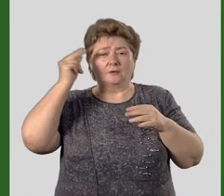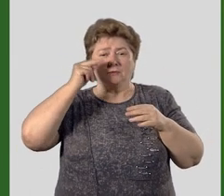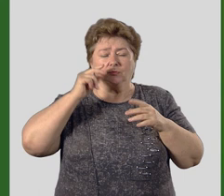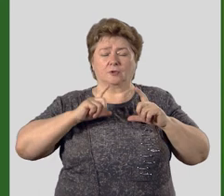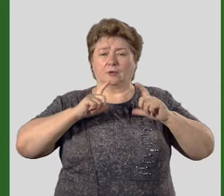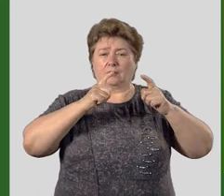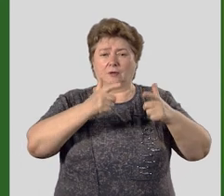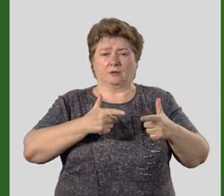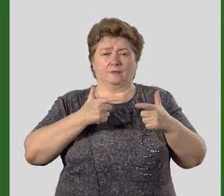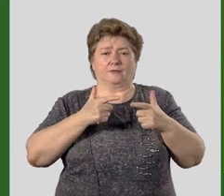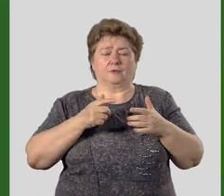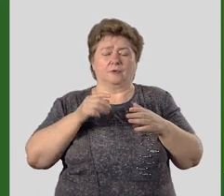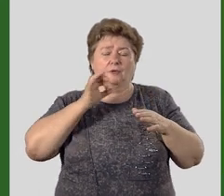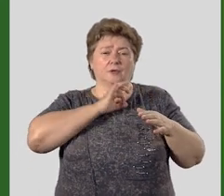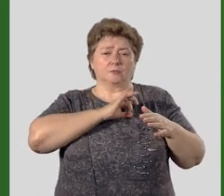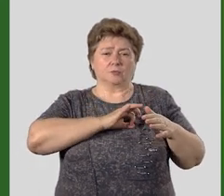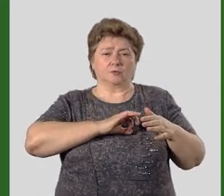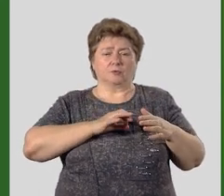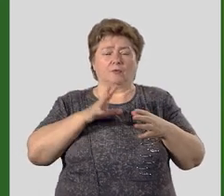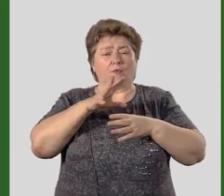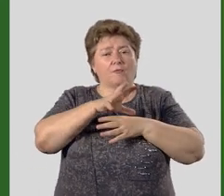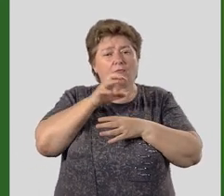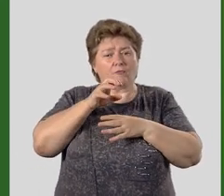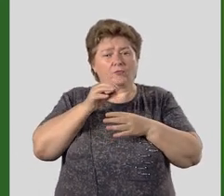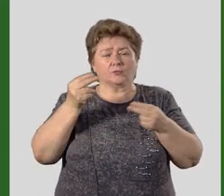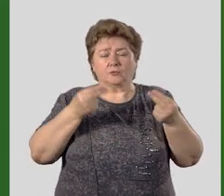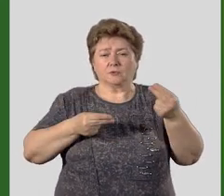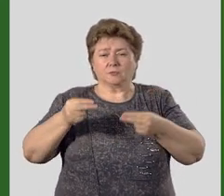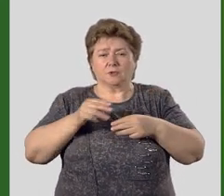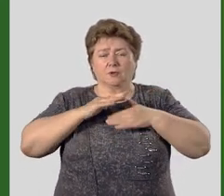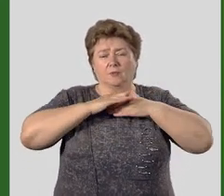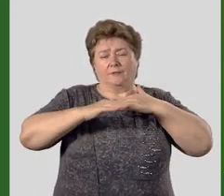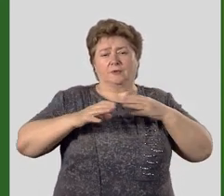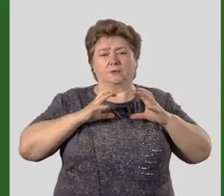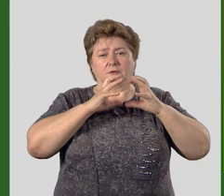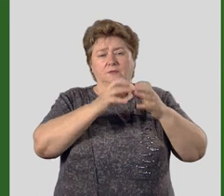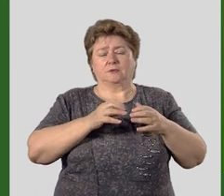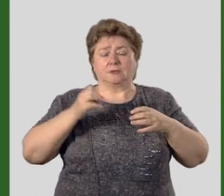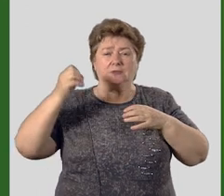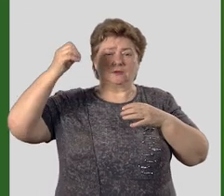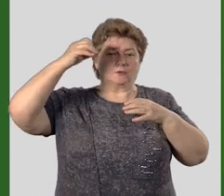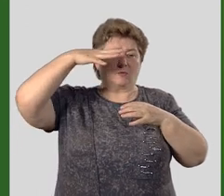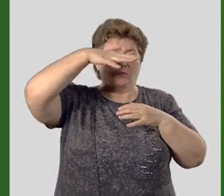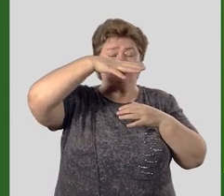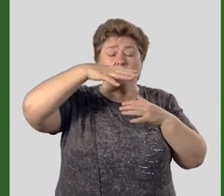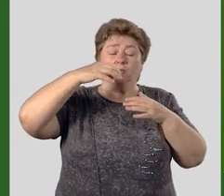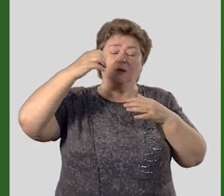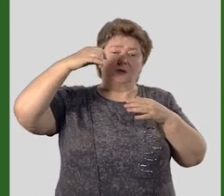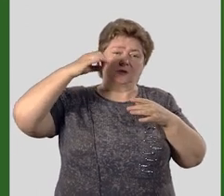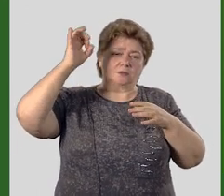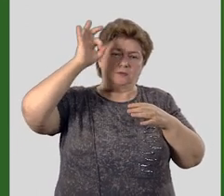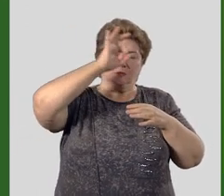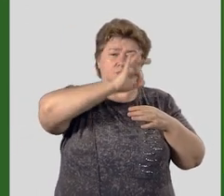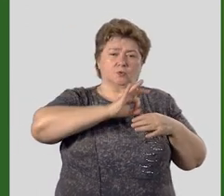изучении географии используются фотоизображения поверхности Земли из космоса, со